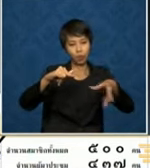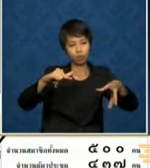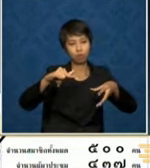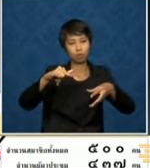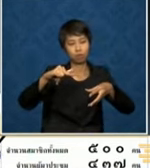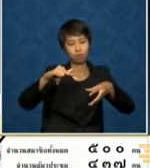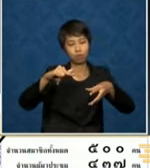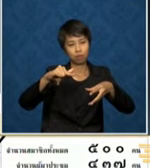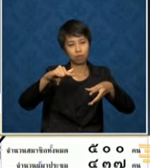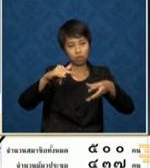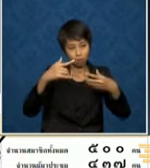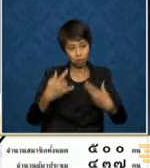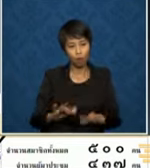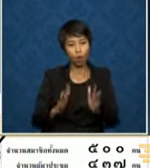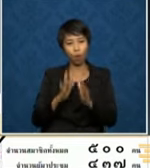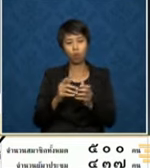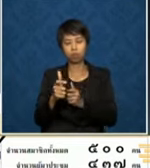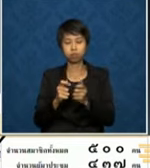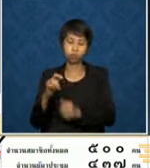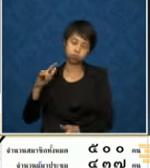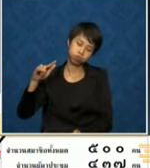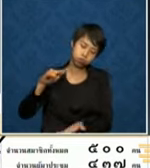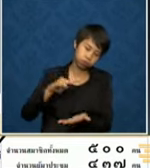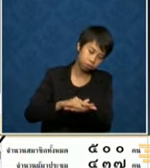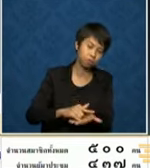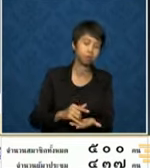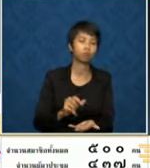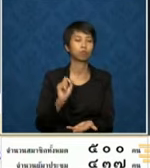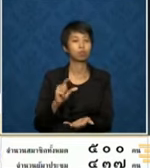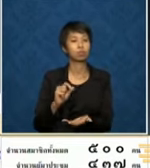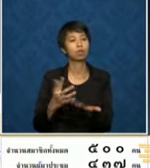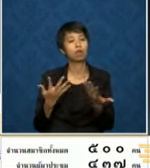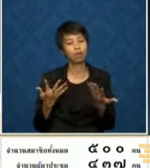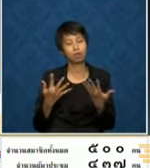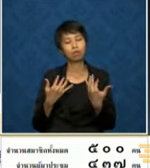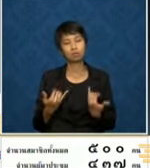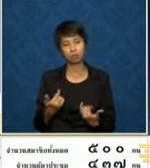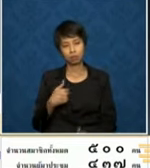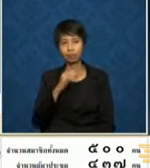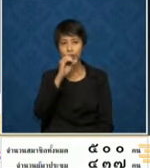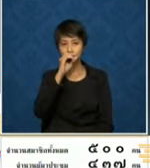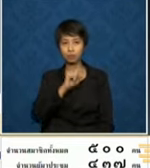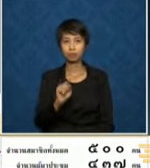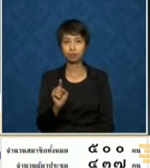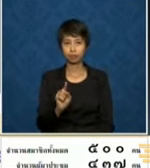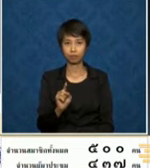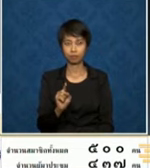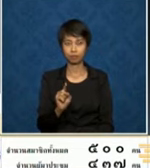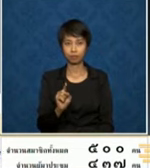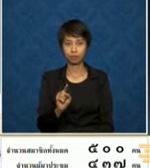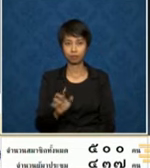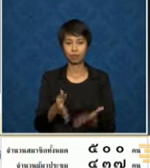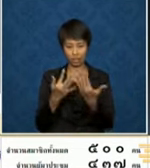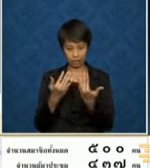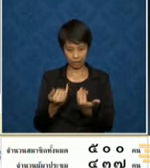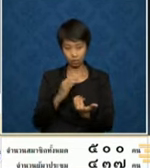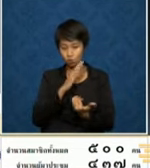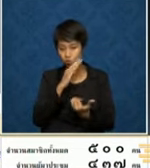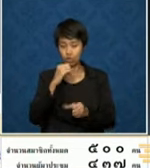นักเรียนนักบินต้องนำเครื่องลงจอดอีกครับท่านประธานครับผมเรียนท่านประธานอย่างนี้ครับว่าการผลิตเครื่องบินเ